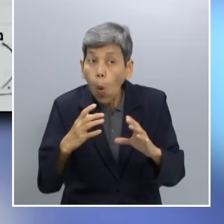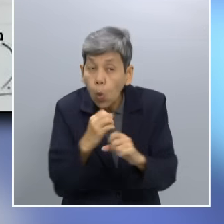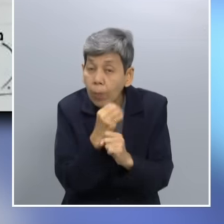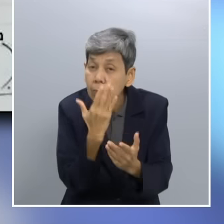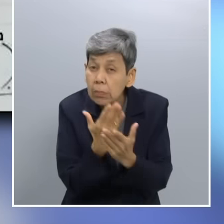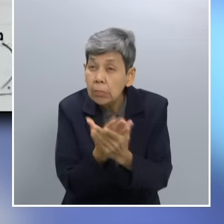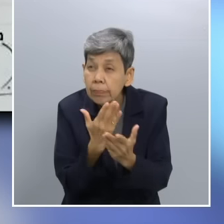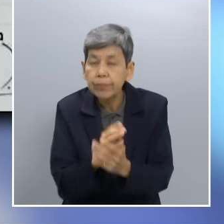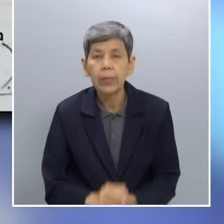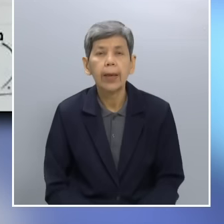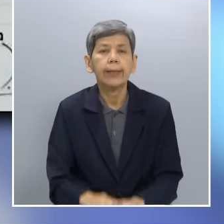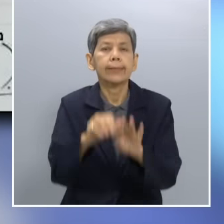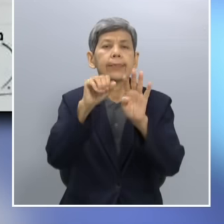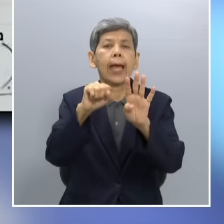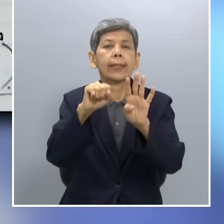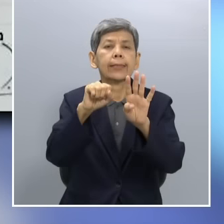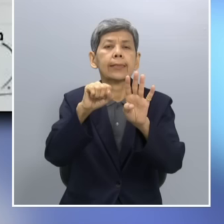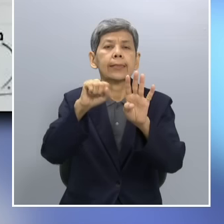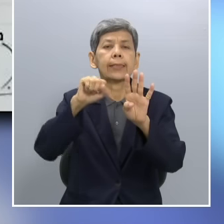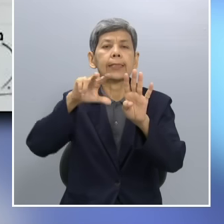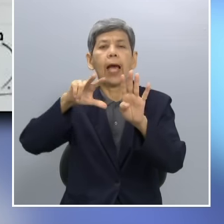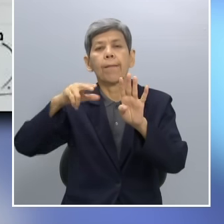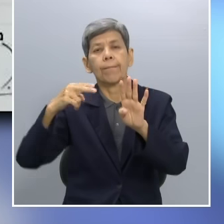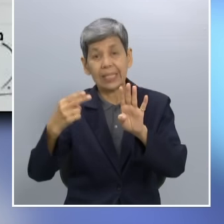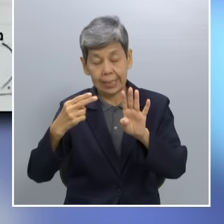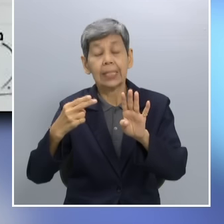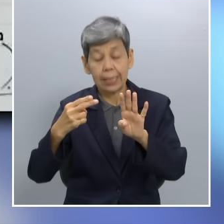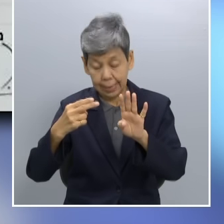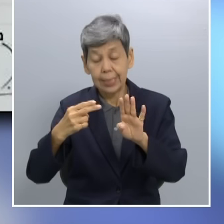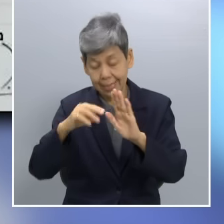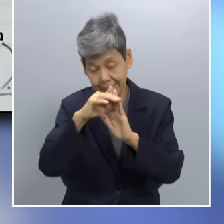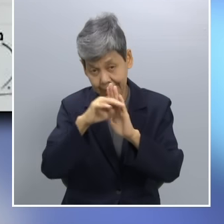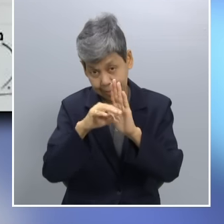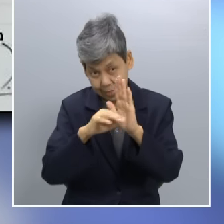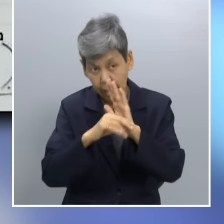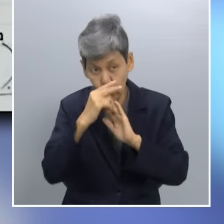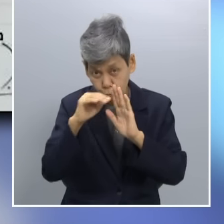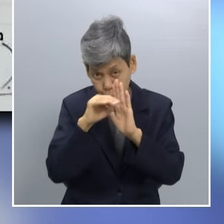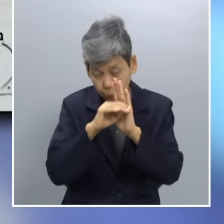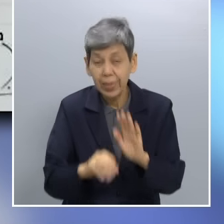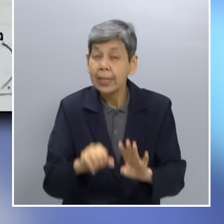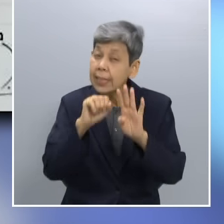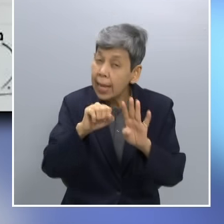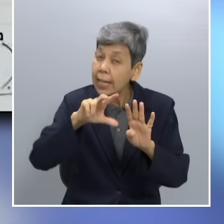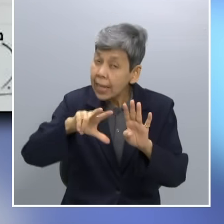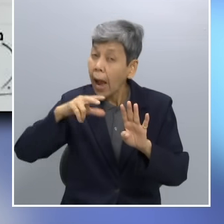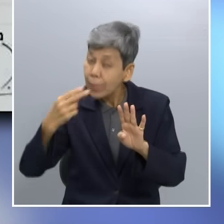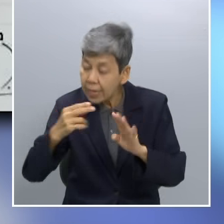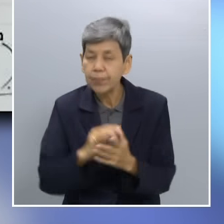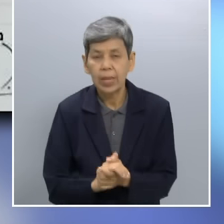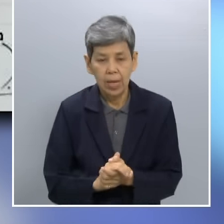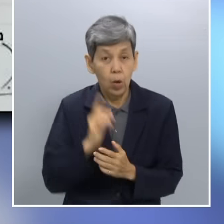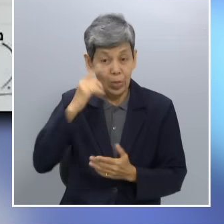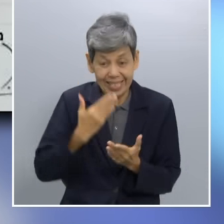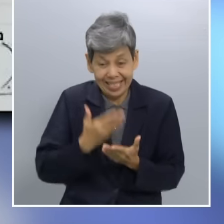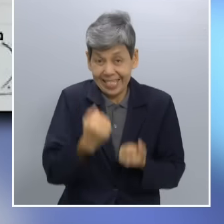หมดเนี่ย 43,000บาทครับคุณผู้ชมครับตามนั้นเลยฮะเห็นมั้ยฮะ 40,000ครับในขณะที่ตัวน้องซื้อ